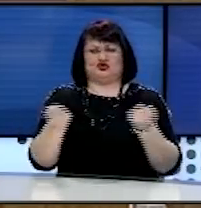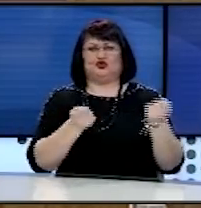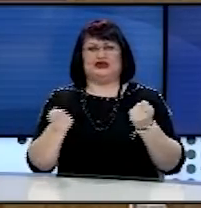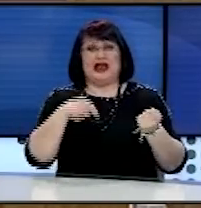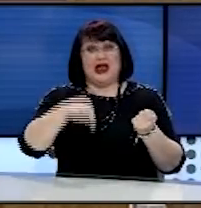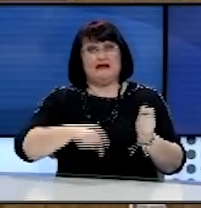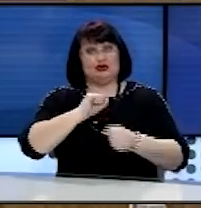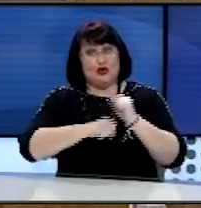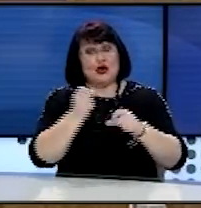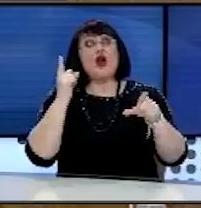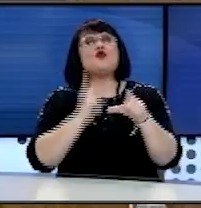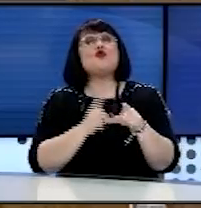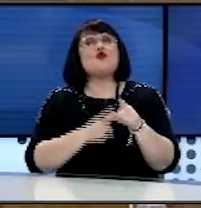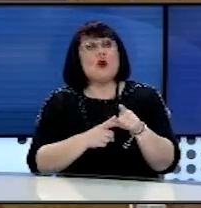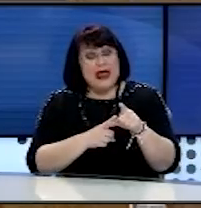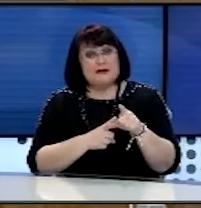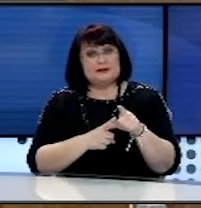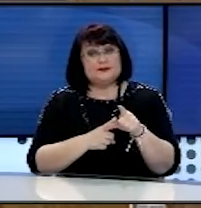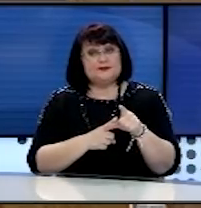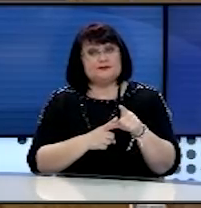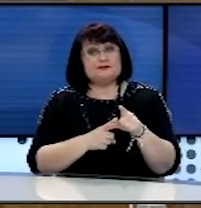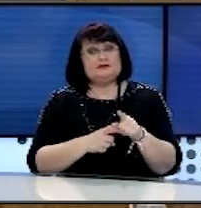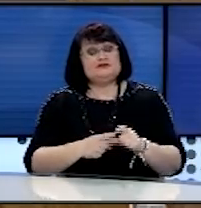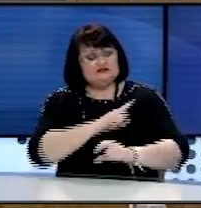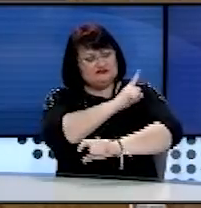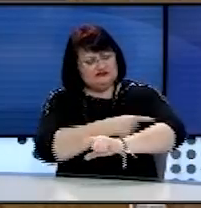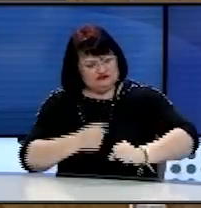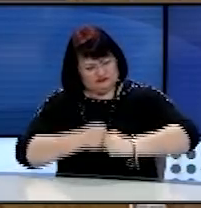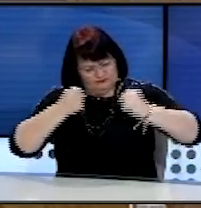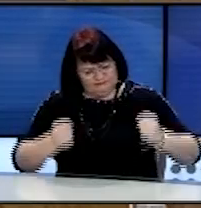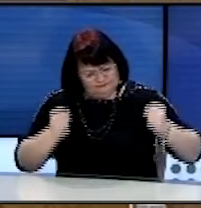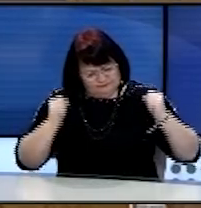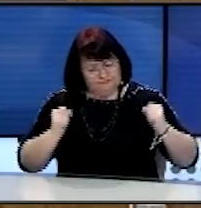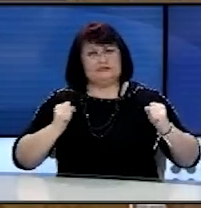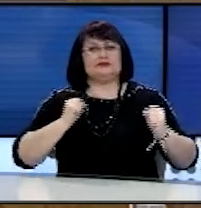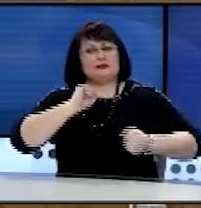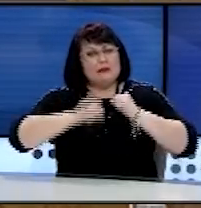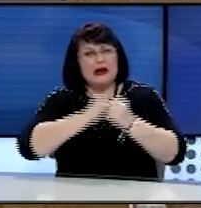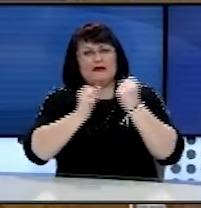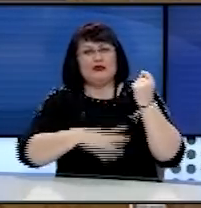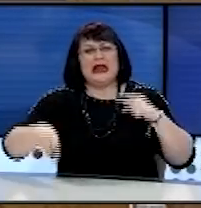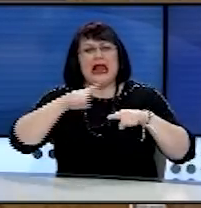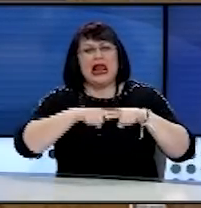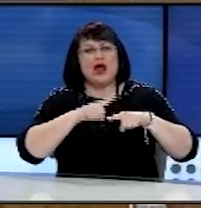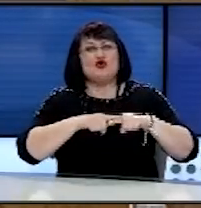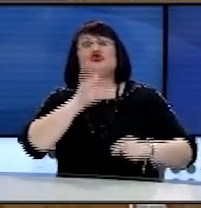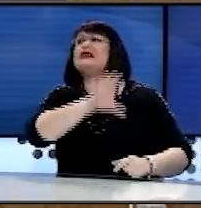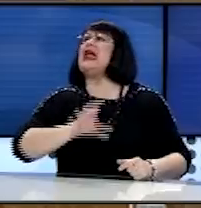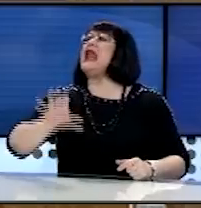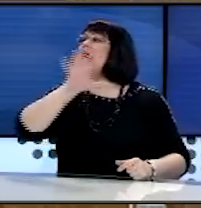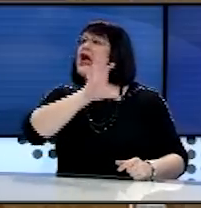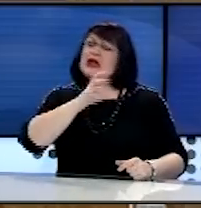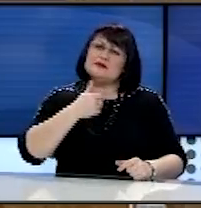τον αγώνα το ΚΚΕ δίνει όλες τις δυνάμεις ώστε ο ελληνικός λαός, αλλά και άλλοι λαοί,